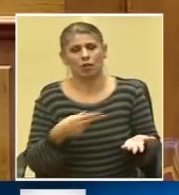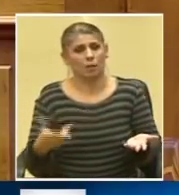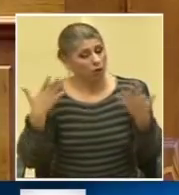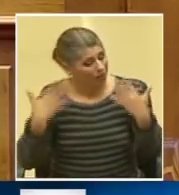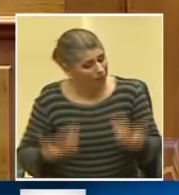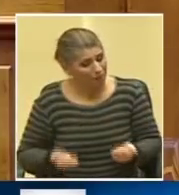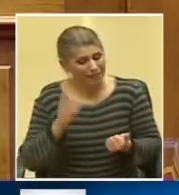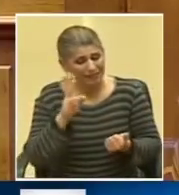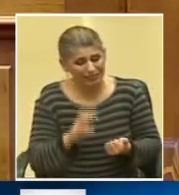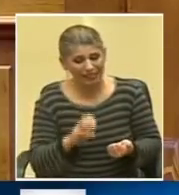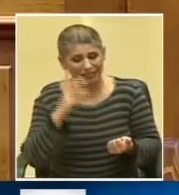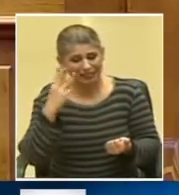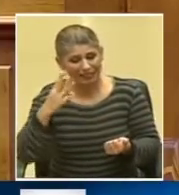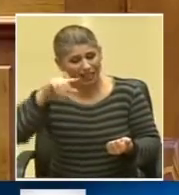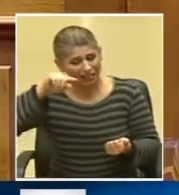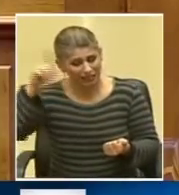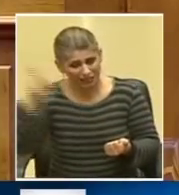υπάρξει